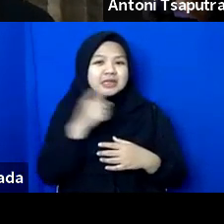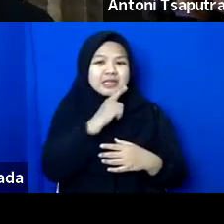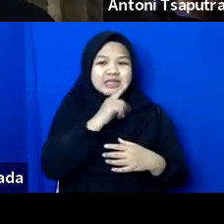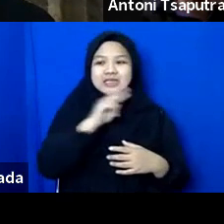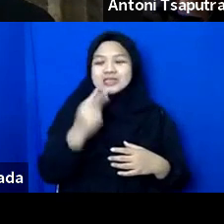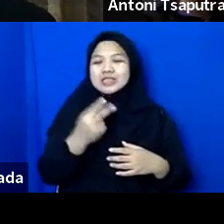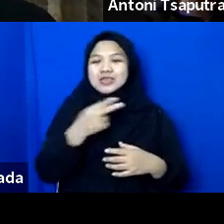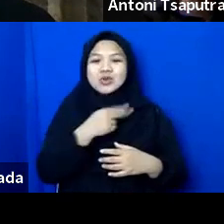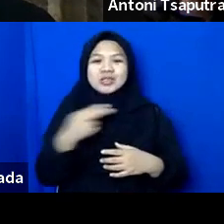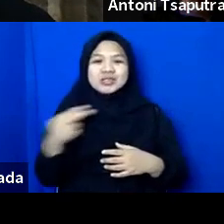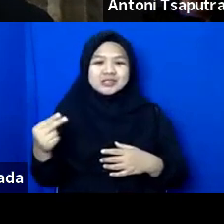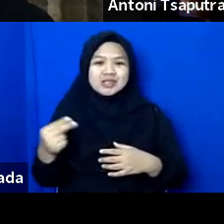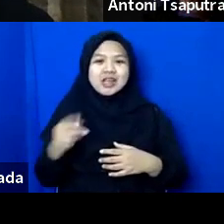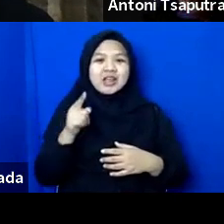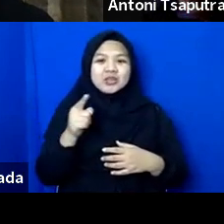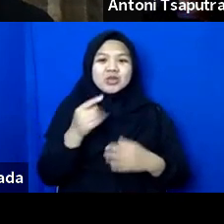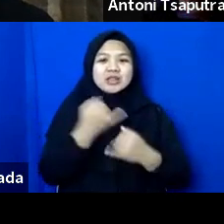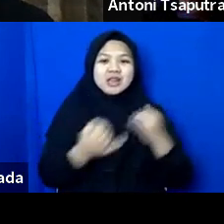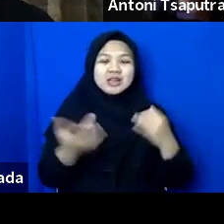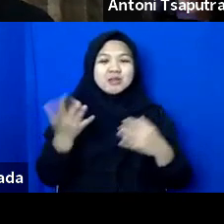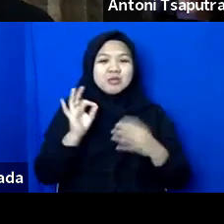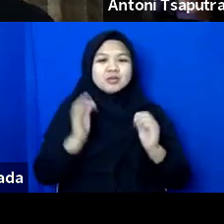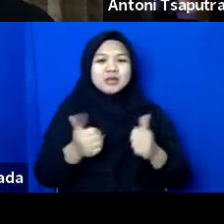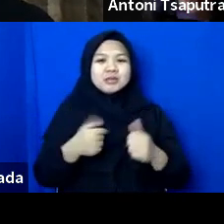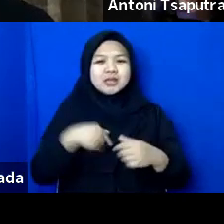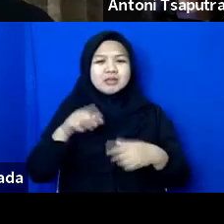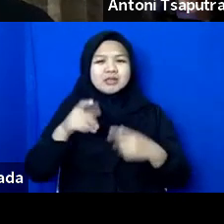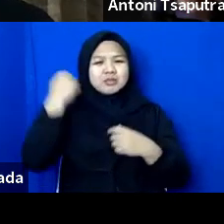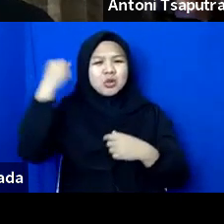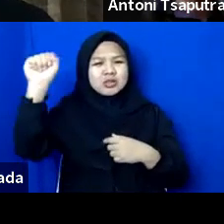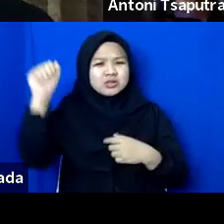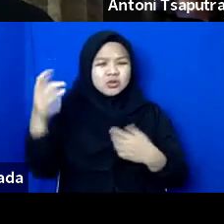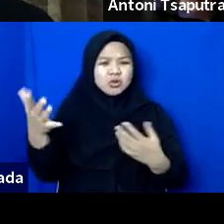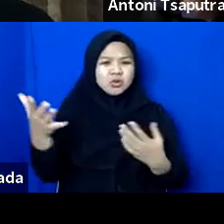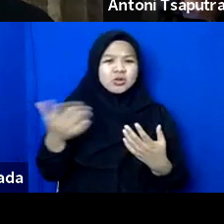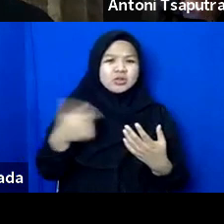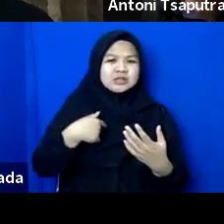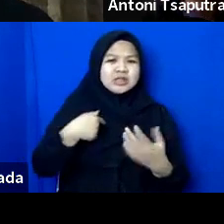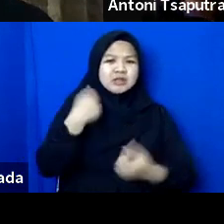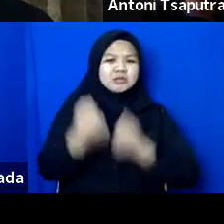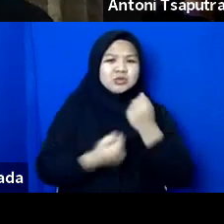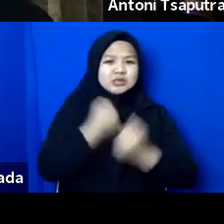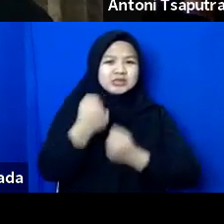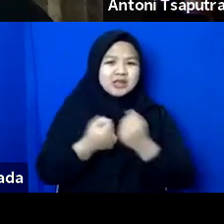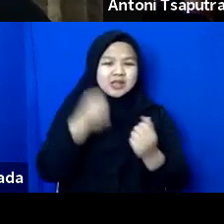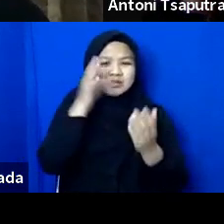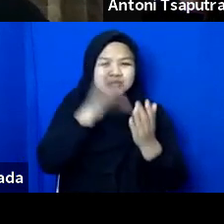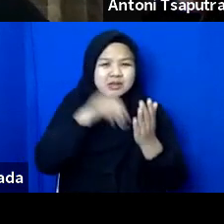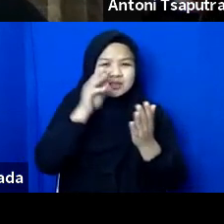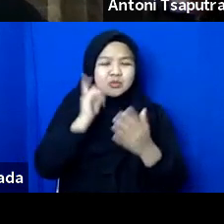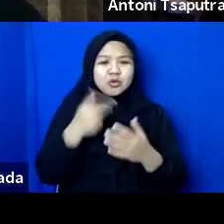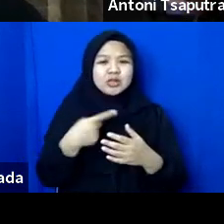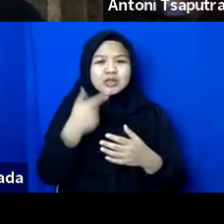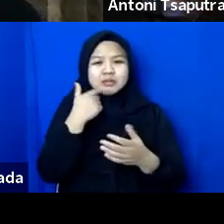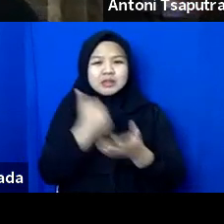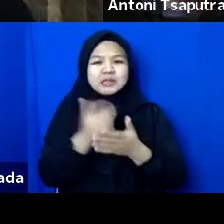ke bahasa Indonesia Nah itu itu yang terakhir belum siap dan saat itu masih protes Kayak lu kan Saya berusaha Ya belajar Pokoknya kita